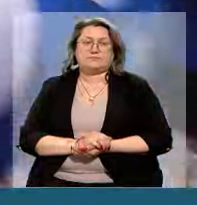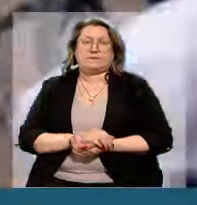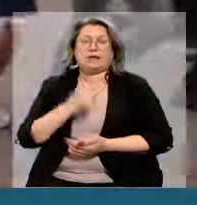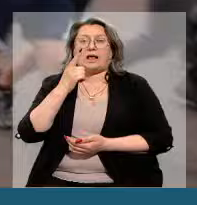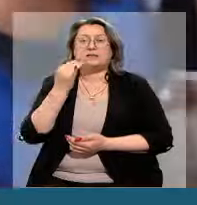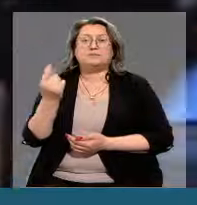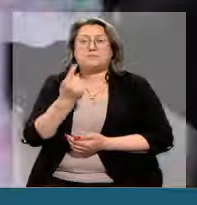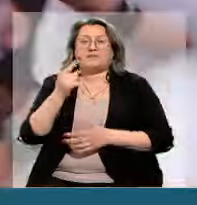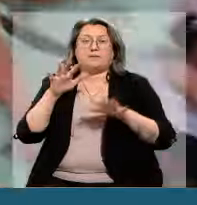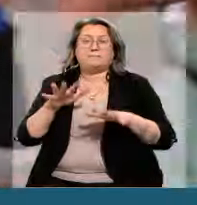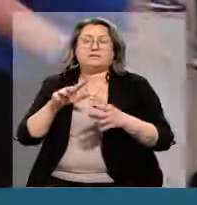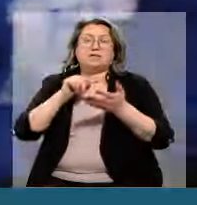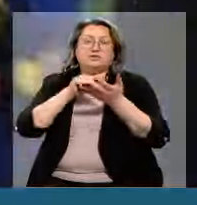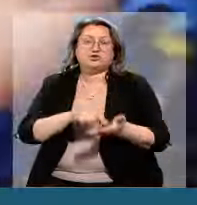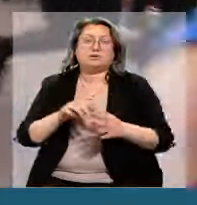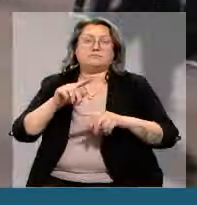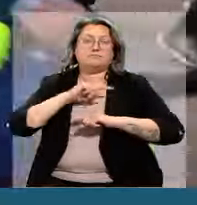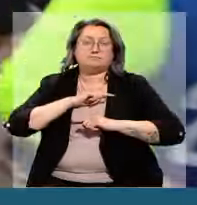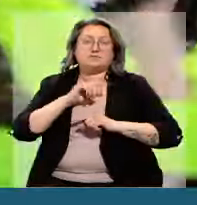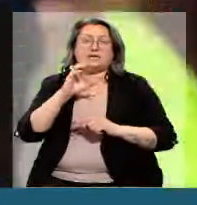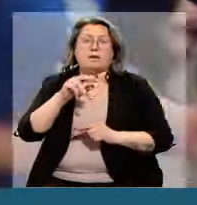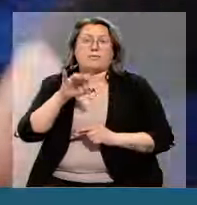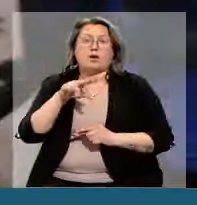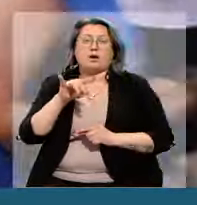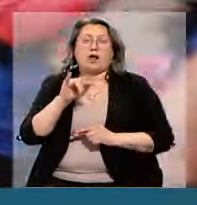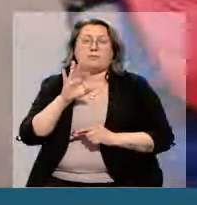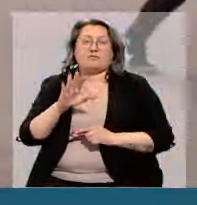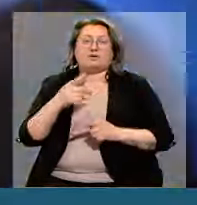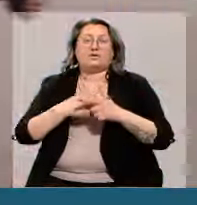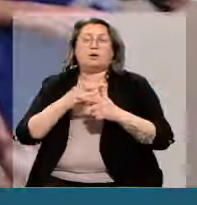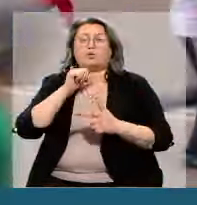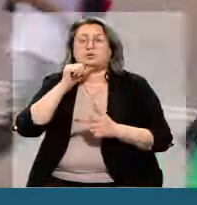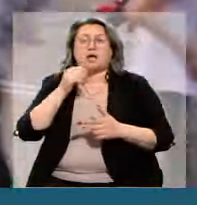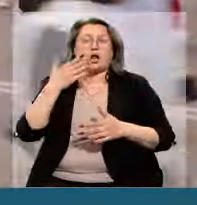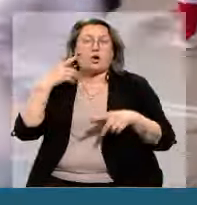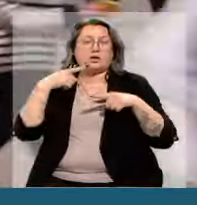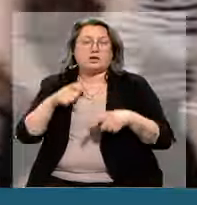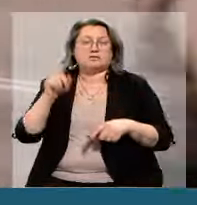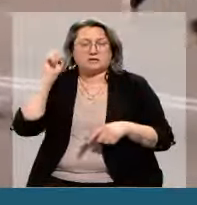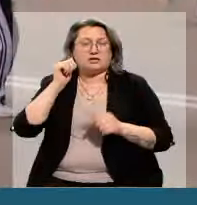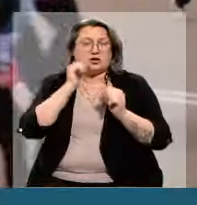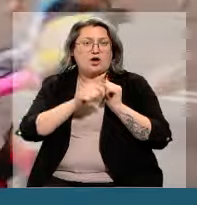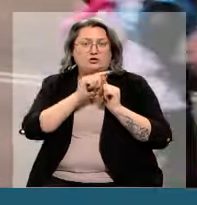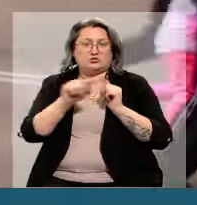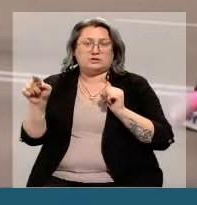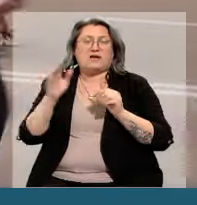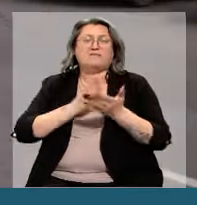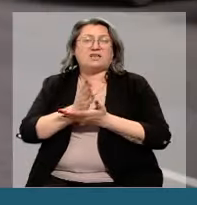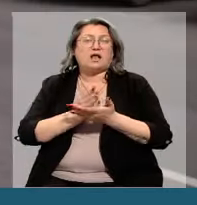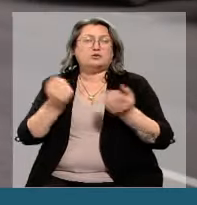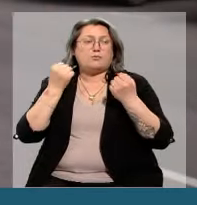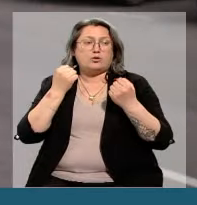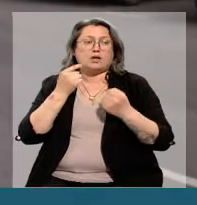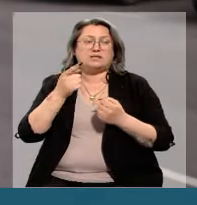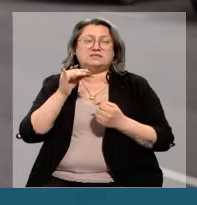Одним из первых к месту назначения прибыл Сергей Поликарпов. Имя кустанайского легкоатлета знает каждый, ведь ветеран